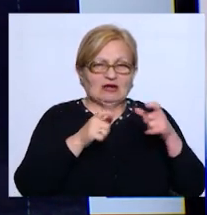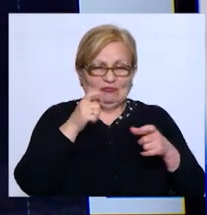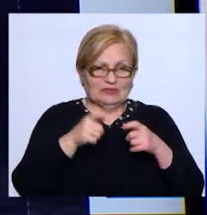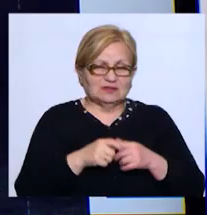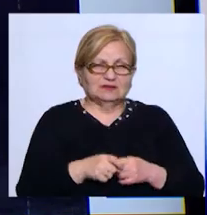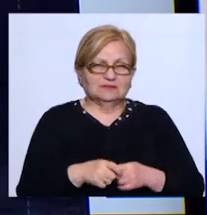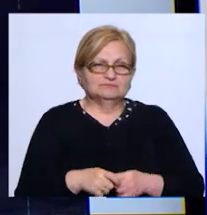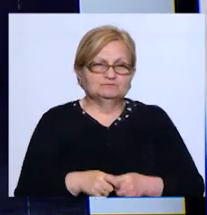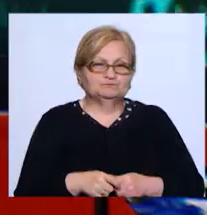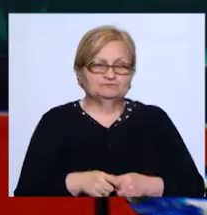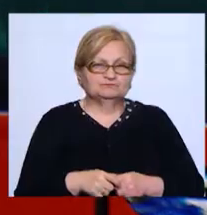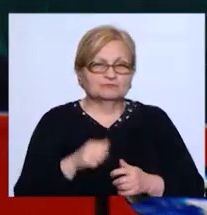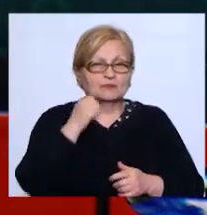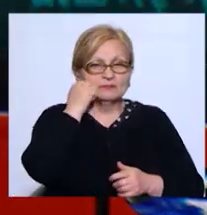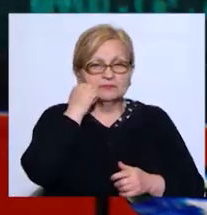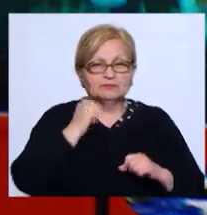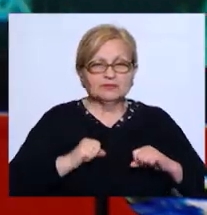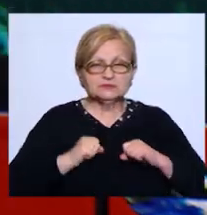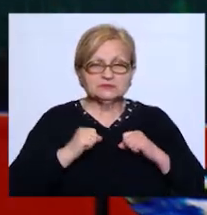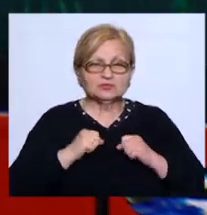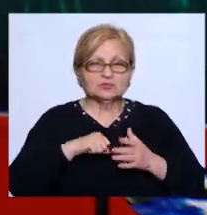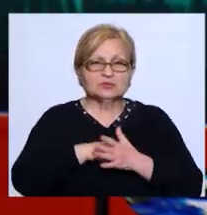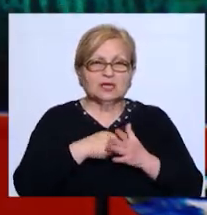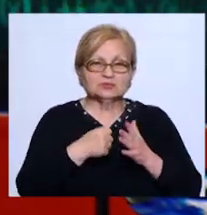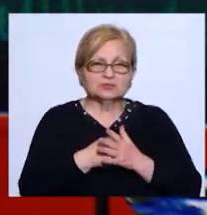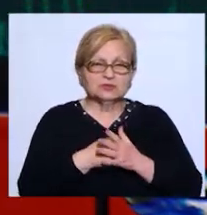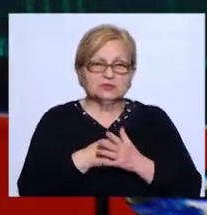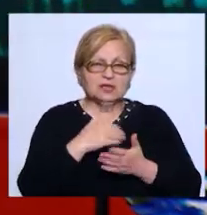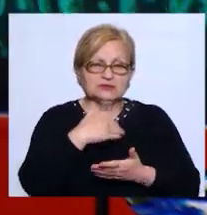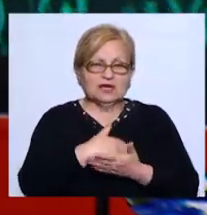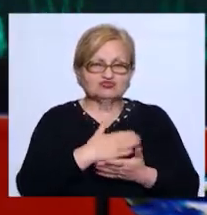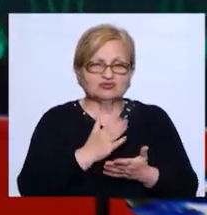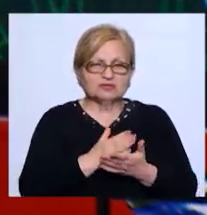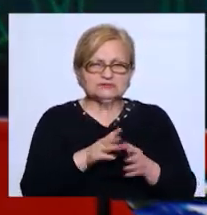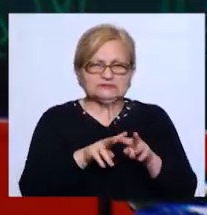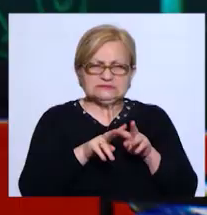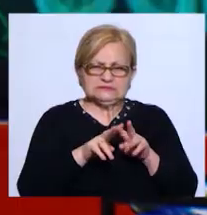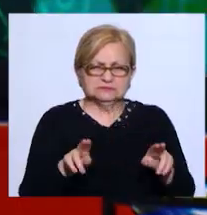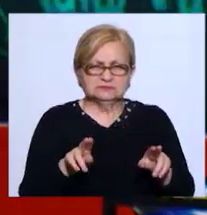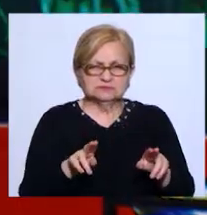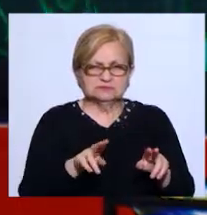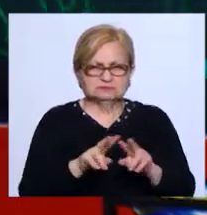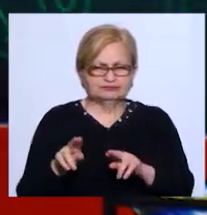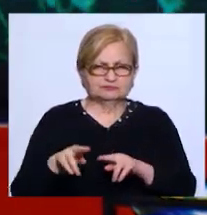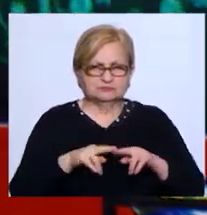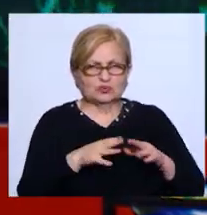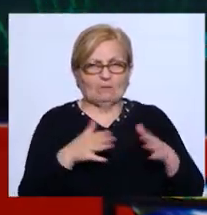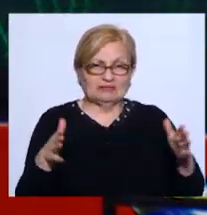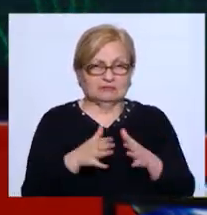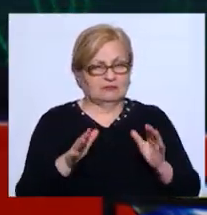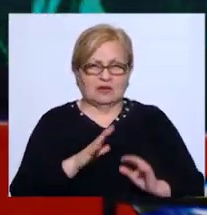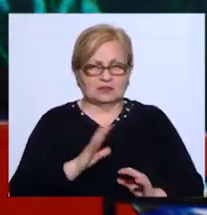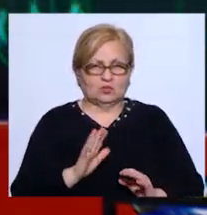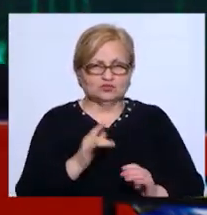ერთი ამბავი. ბებია ცდილობს ხაჭაპური ყოველთვის დაჭრას თანაბარ ტოლ ნაჭრებად, რომ ესეთი ამბავი არ